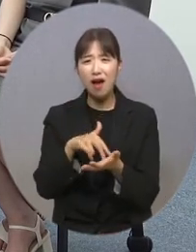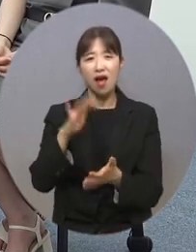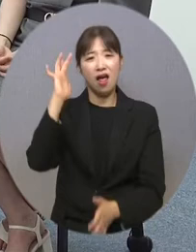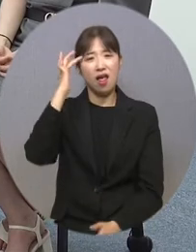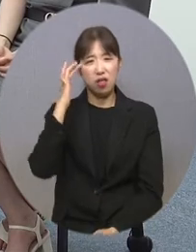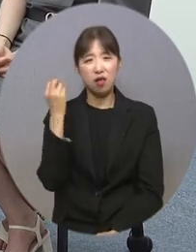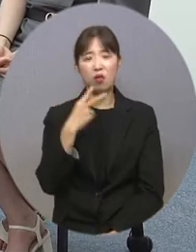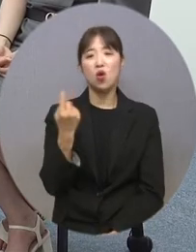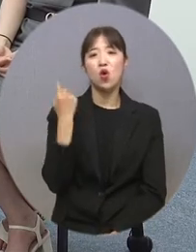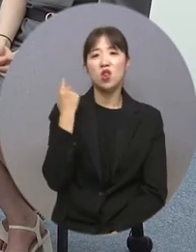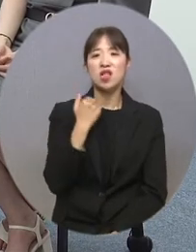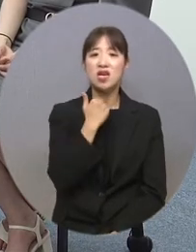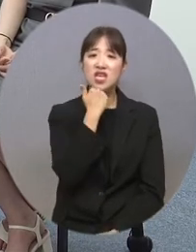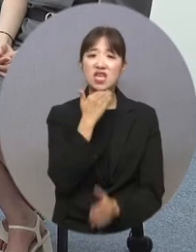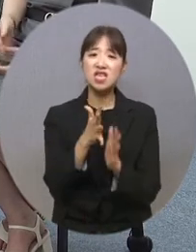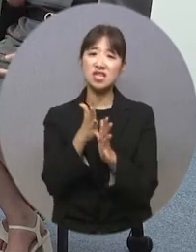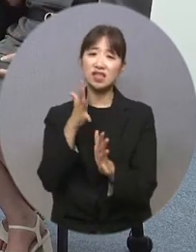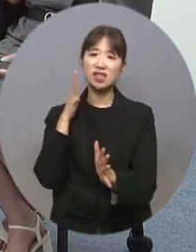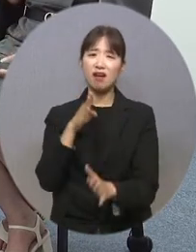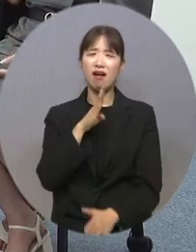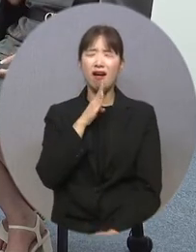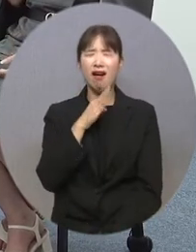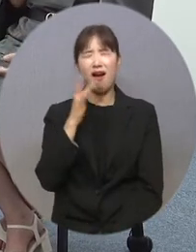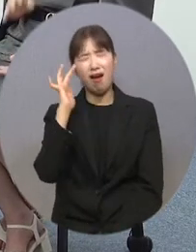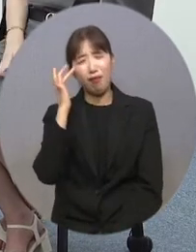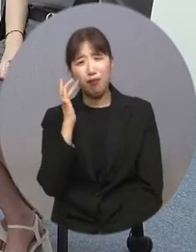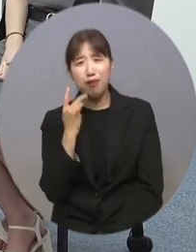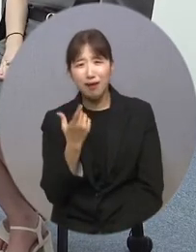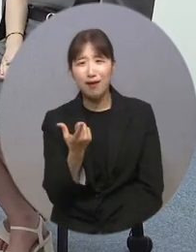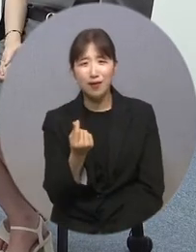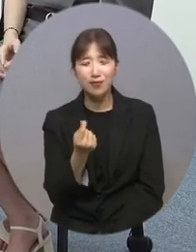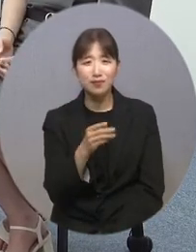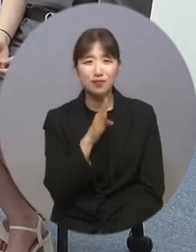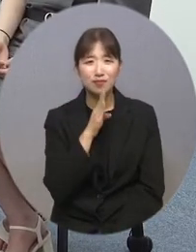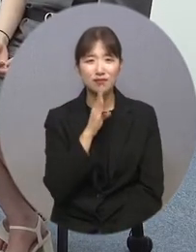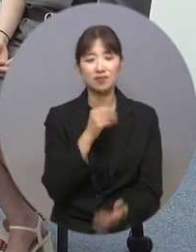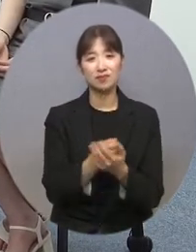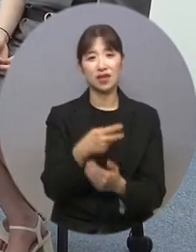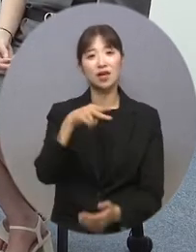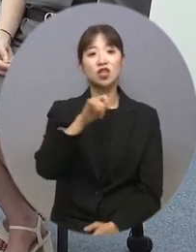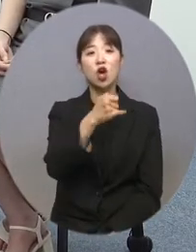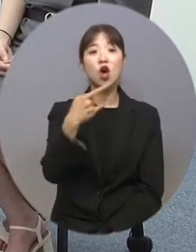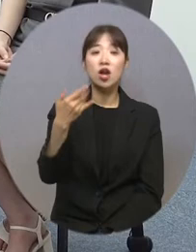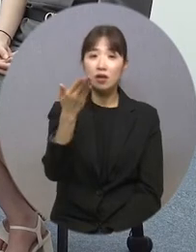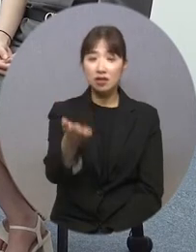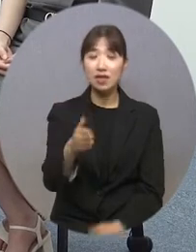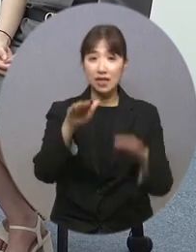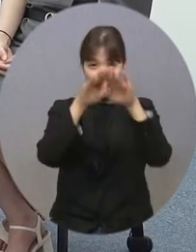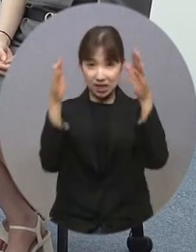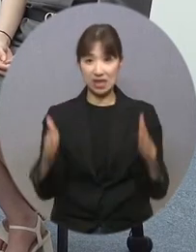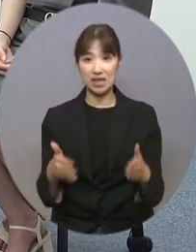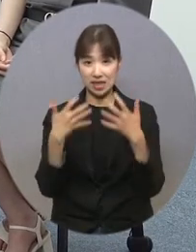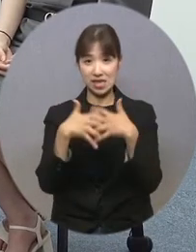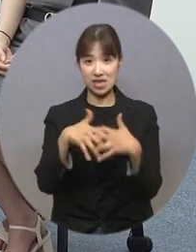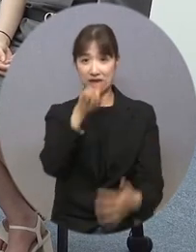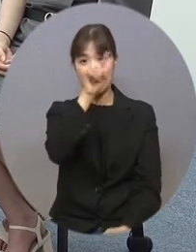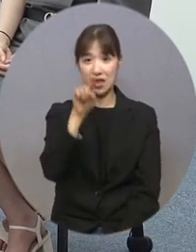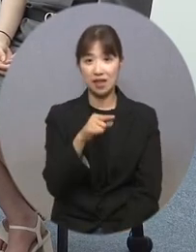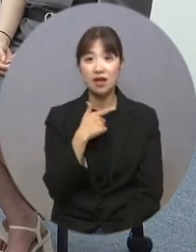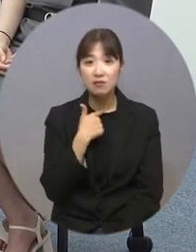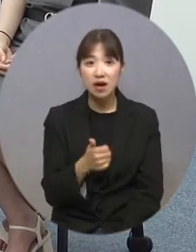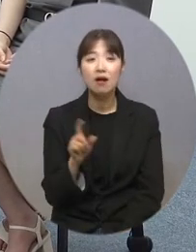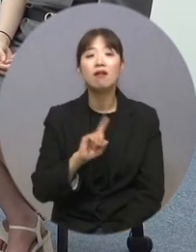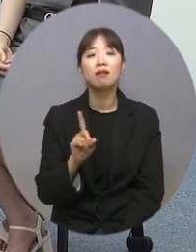뒤에서 기다리는 게 가장 진짜 빼는 거 잖아요 선임 그죠 성인 님도 키오스크 이후 하신 경험은 있으세요